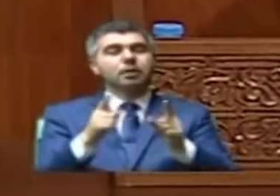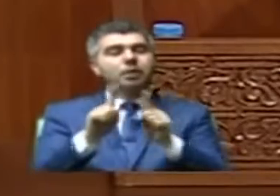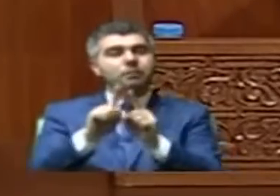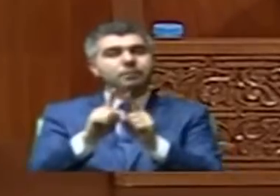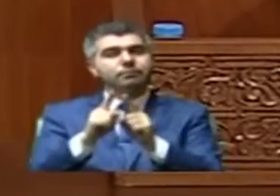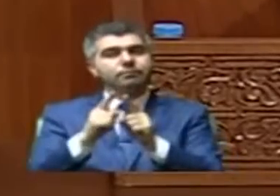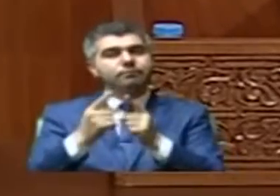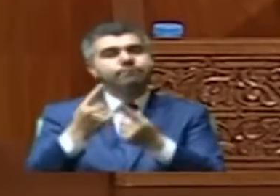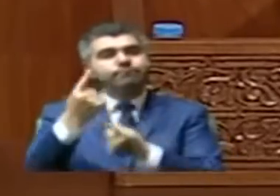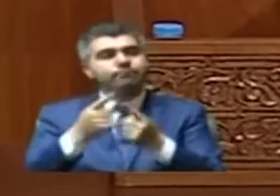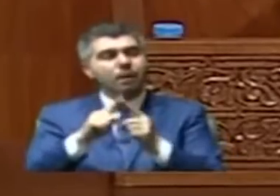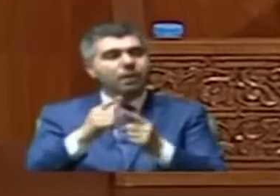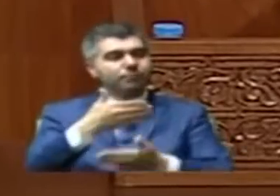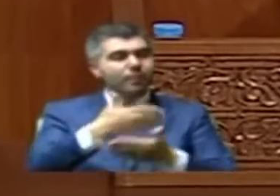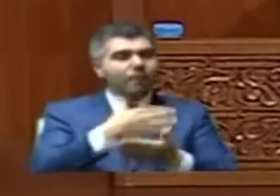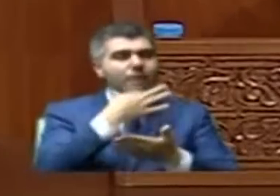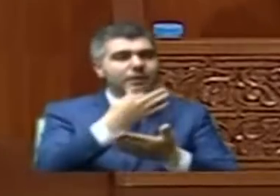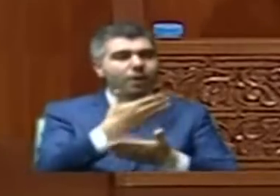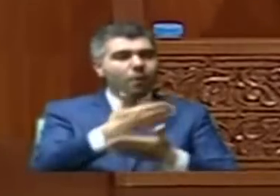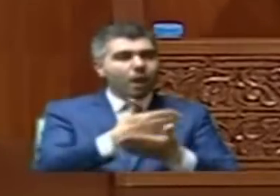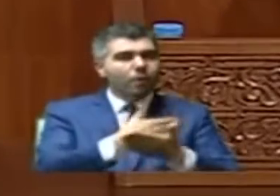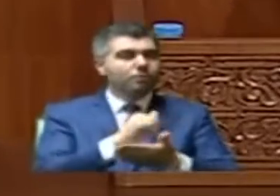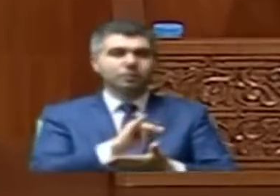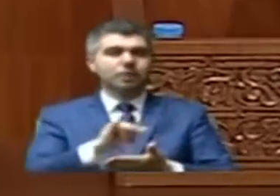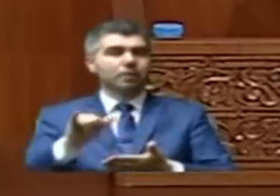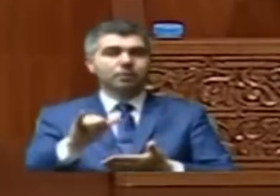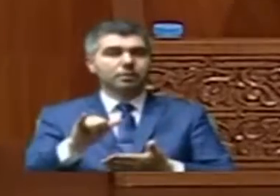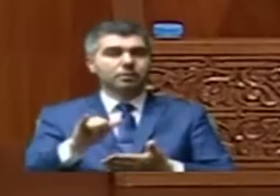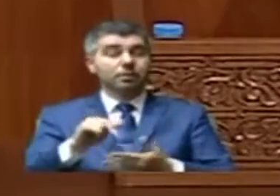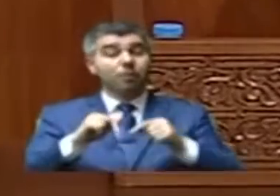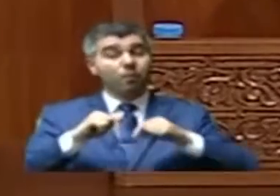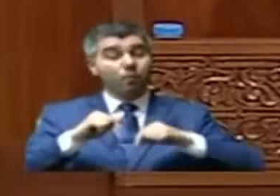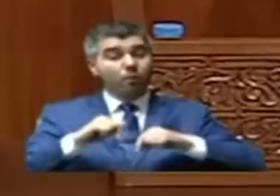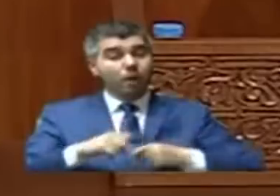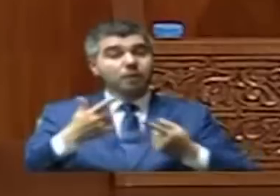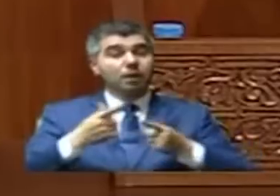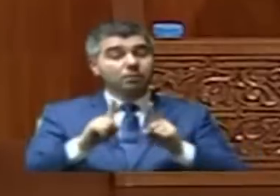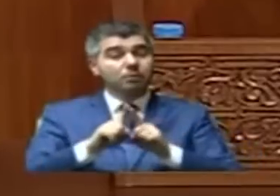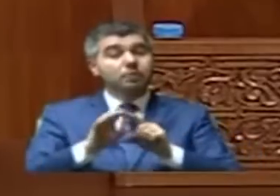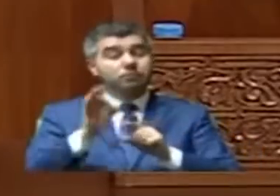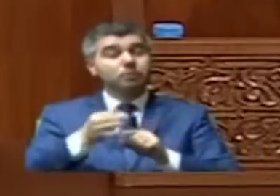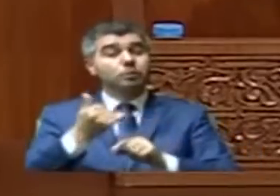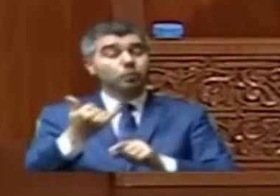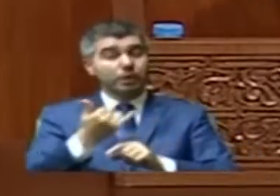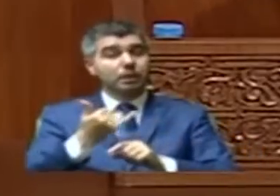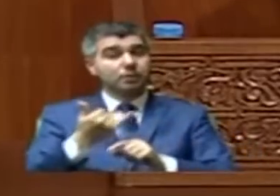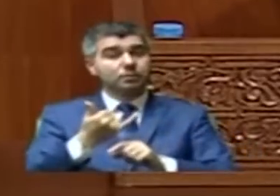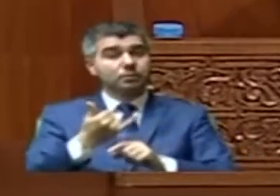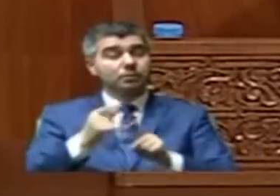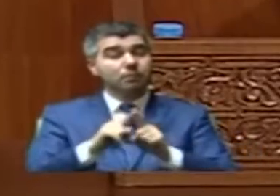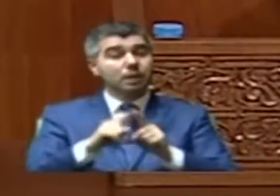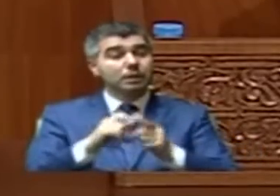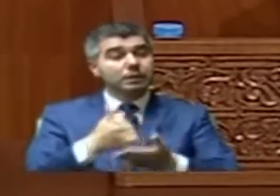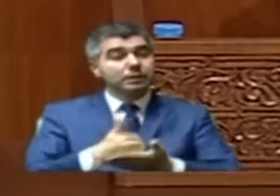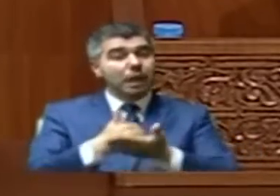وتسهيل المساطر الإدارية إلى آخره، لا، هذا خص تقوم به الإدارة ملزمة. ولكن هذا كيقدم دعم